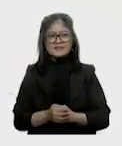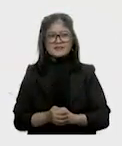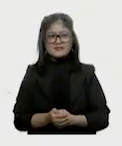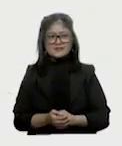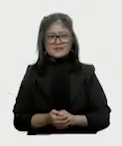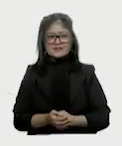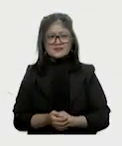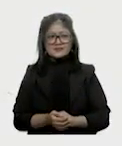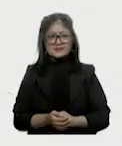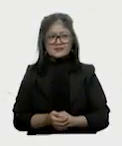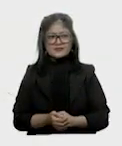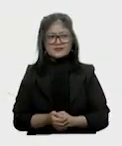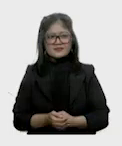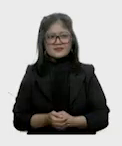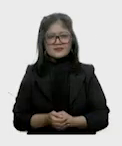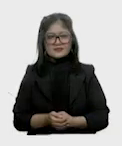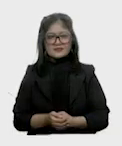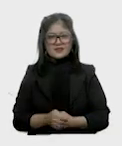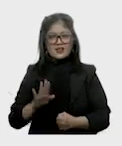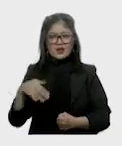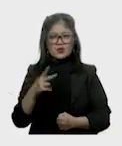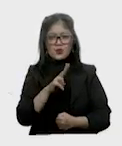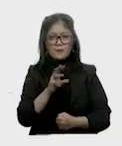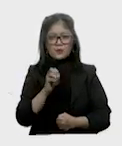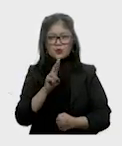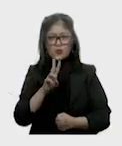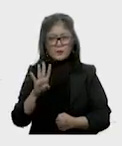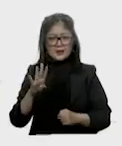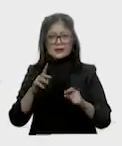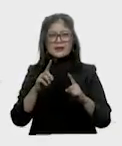Tahun berapa dan tanggal berapa, Mas? Tahun 2024 tanggal 14 Februari.